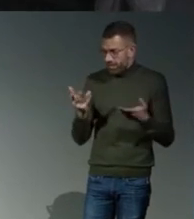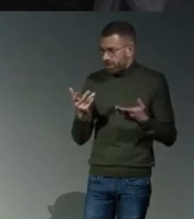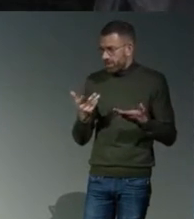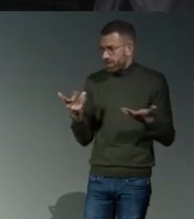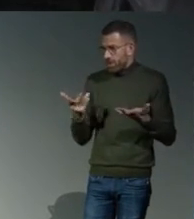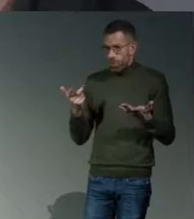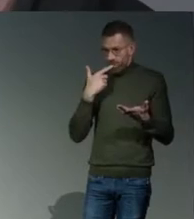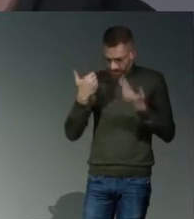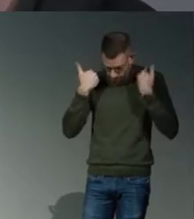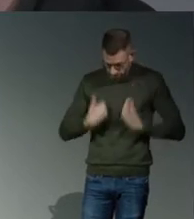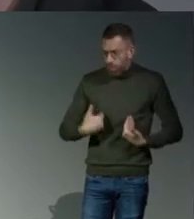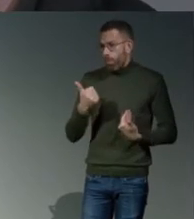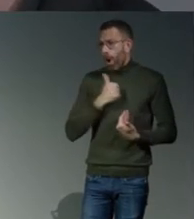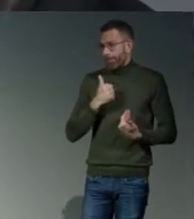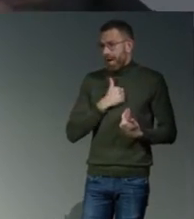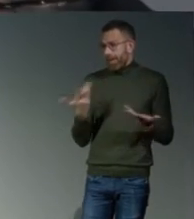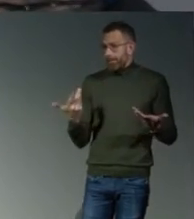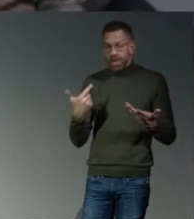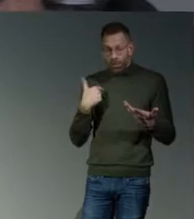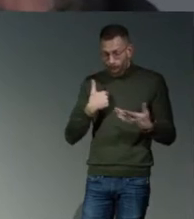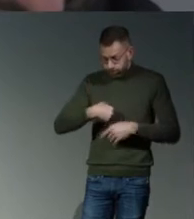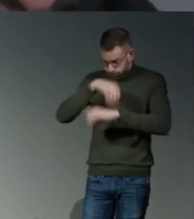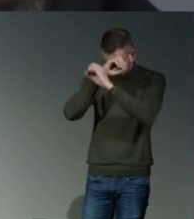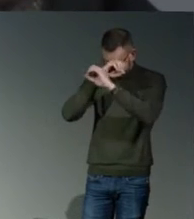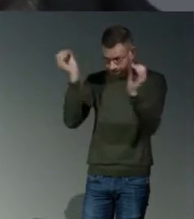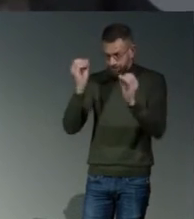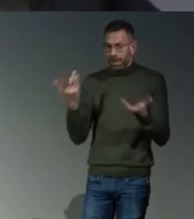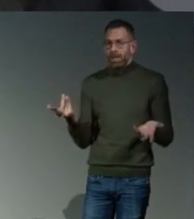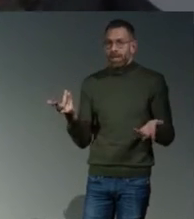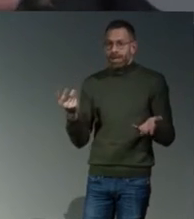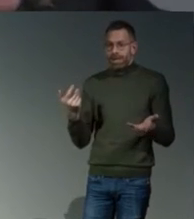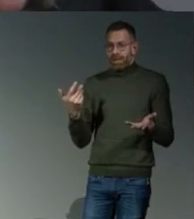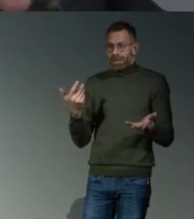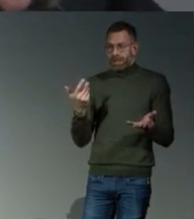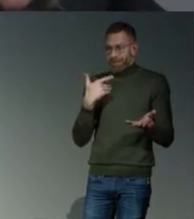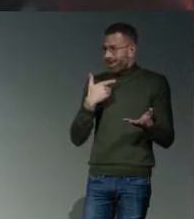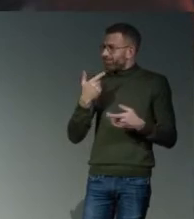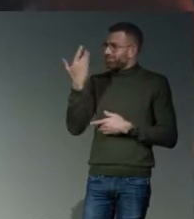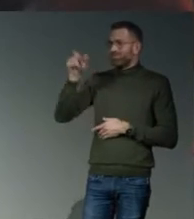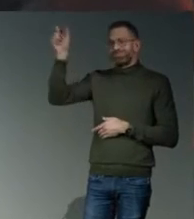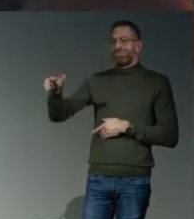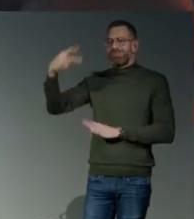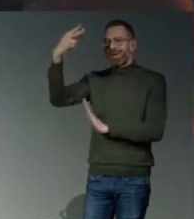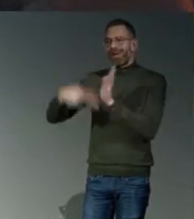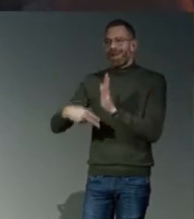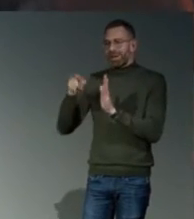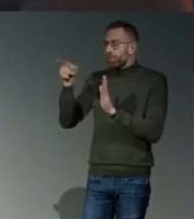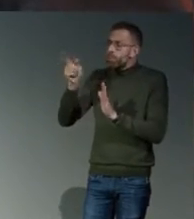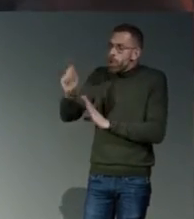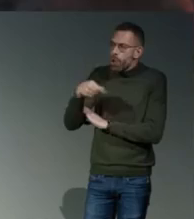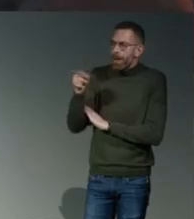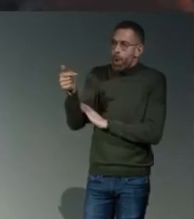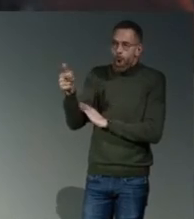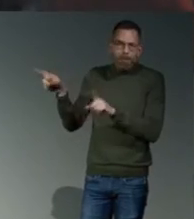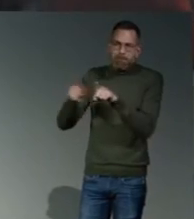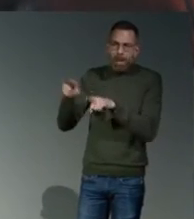de me prendre pour cobaye, puisque moi, je ne comprends rien. Et la meilleure façon de m'adresser à mon lecteur, qui sera normalement pas très